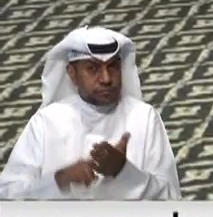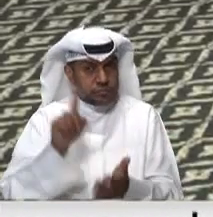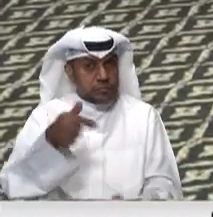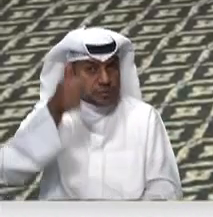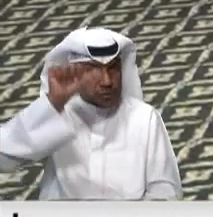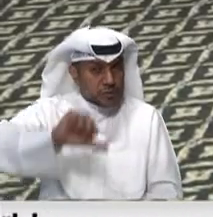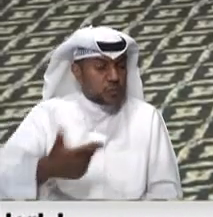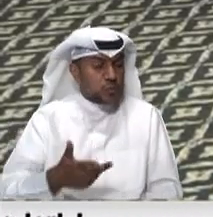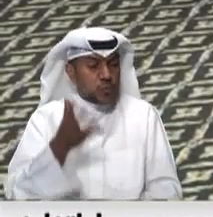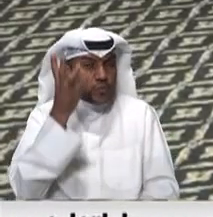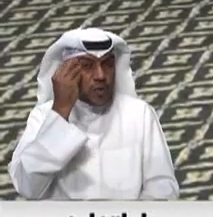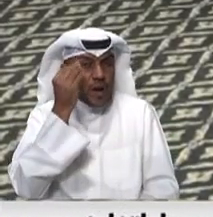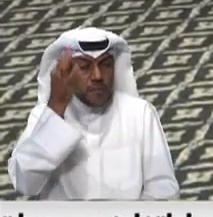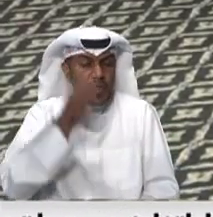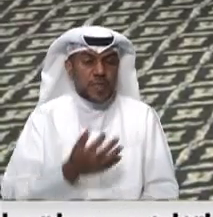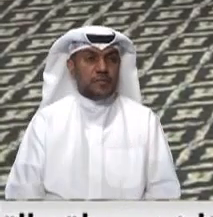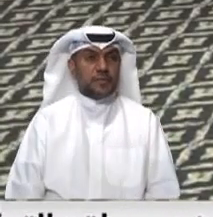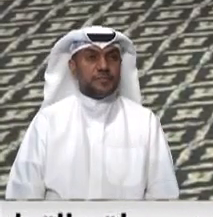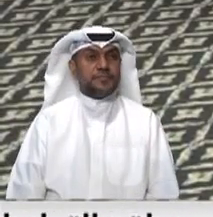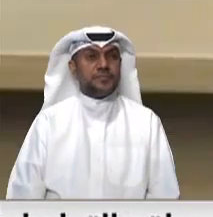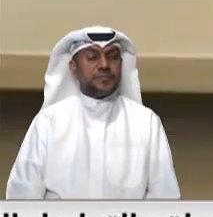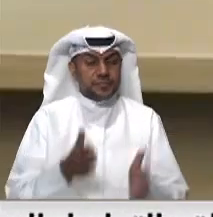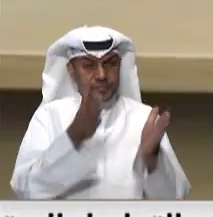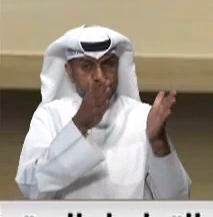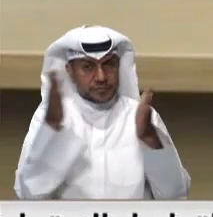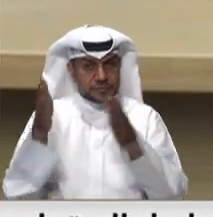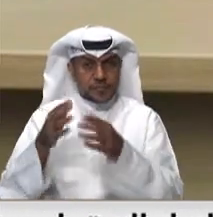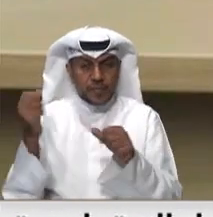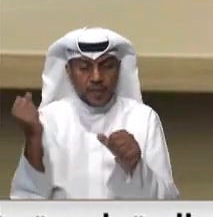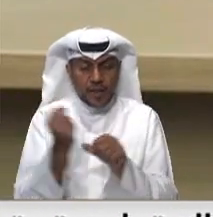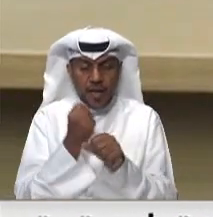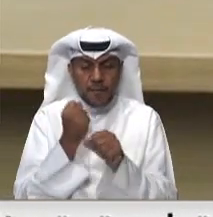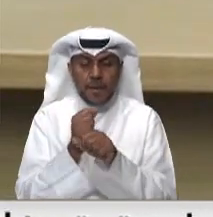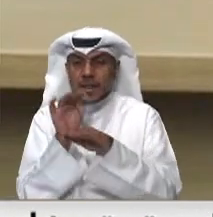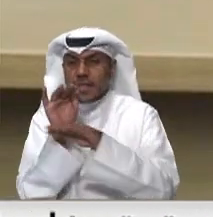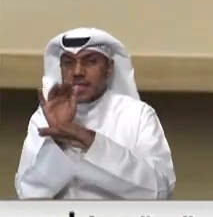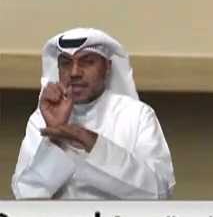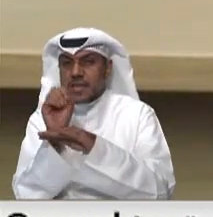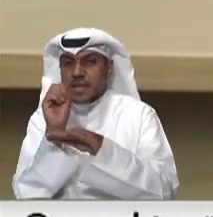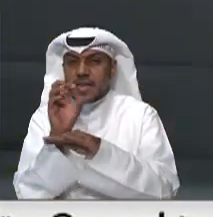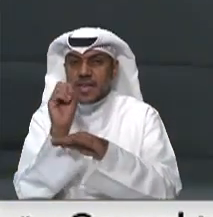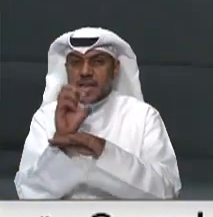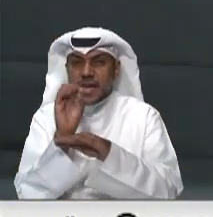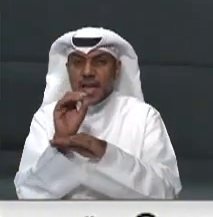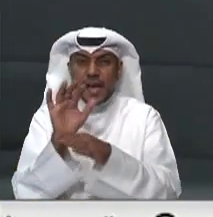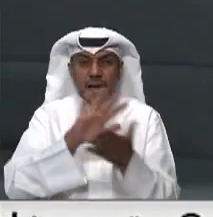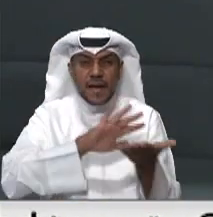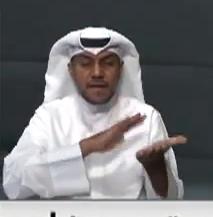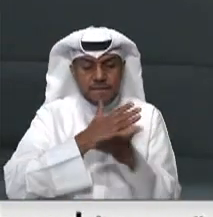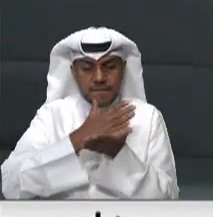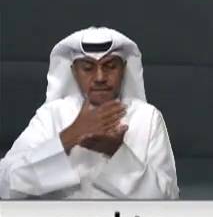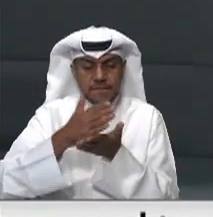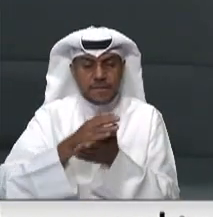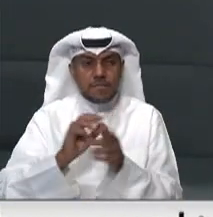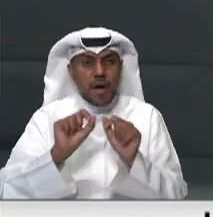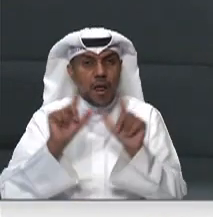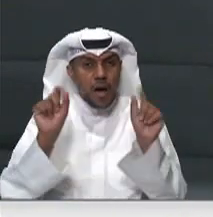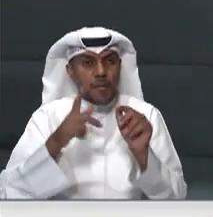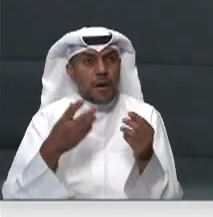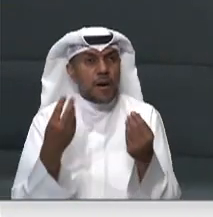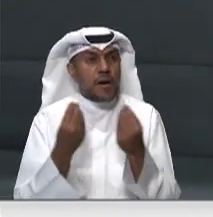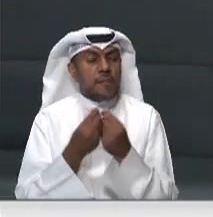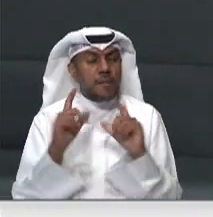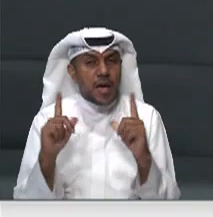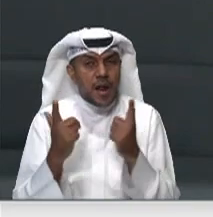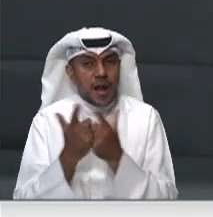هذا وسيتم في السياق ذاته تنظيم ندوات بحضور أعضاء اللجنة الدائمة للأخبار واللجنة